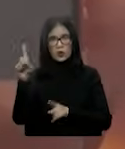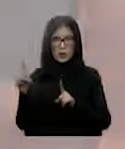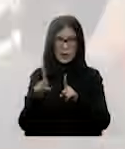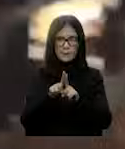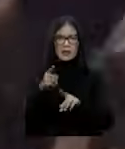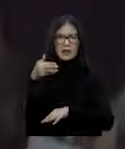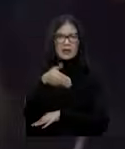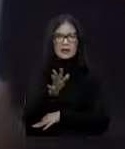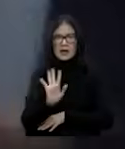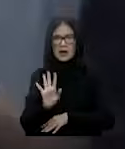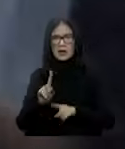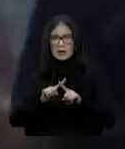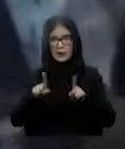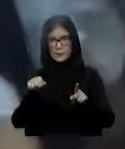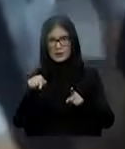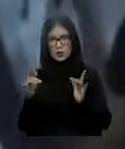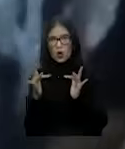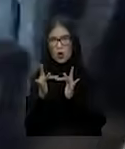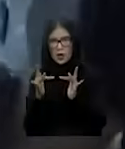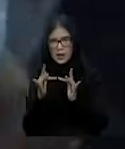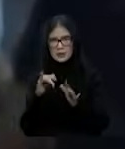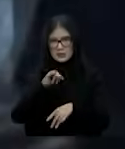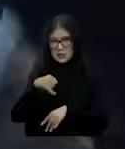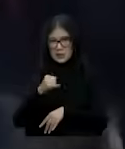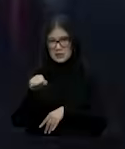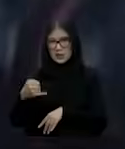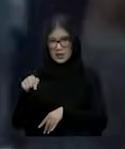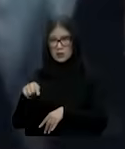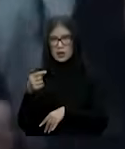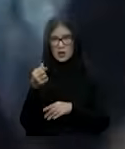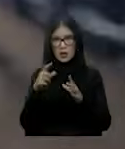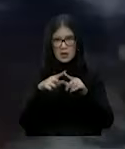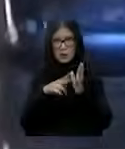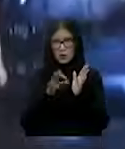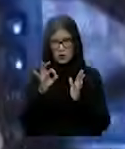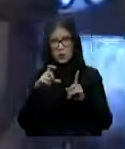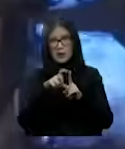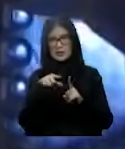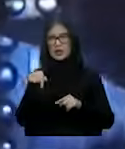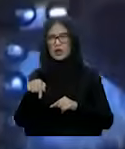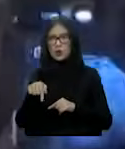daring. JJ dan Ronald adalah paslon ketiga yang mendaftar. 2 paslon lainnya